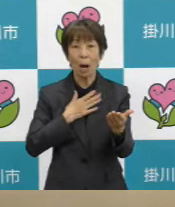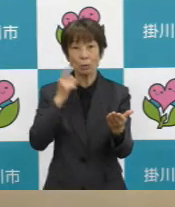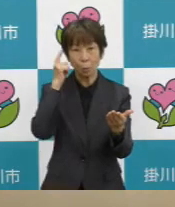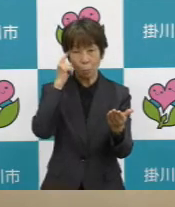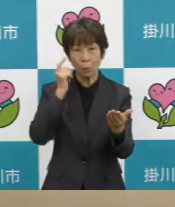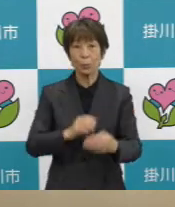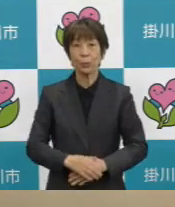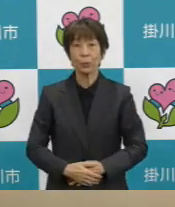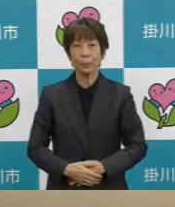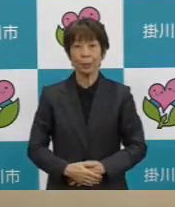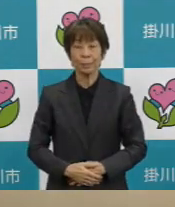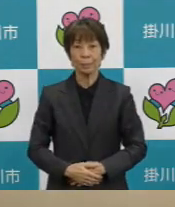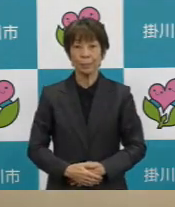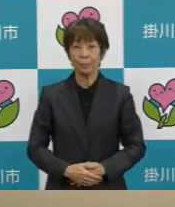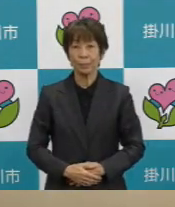けれども、